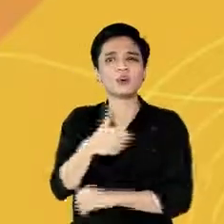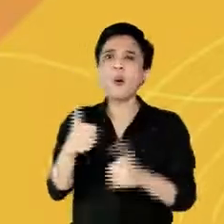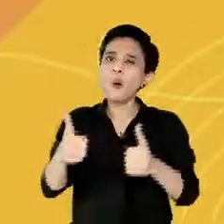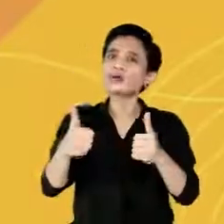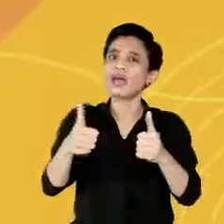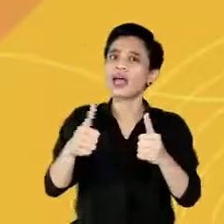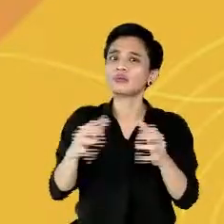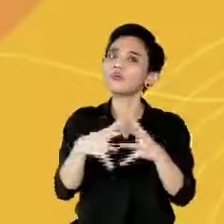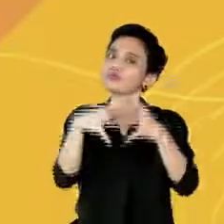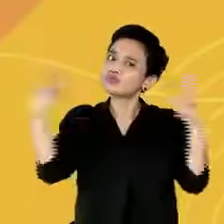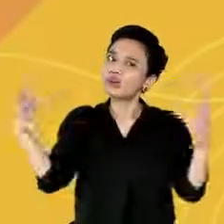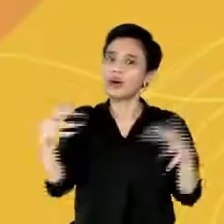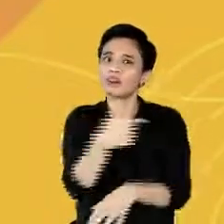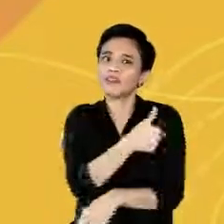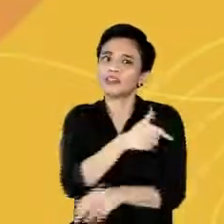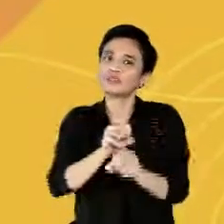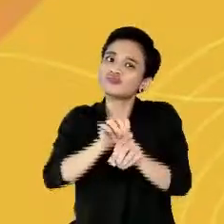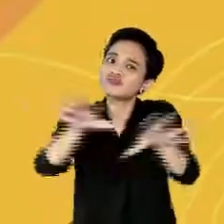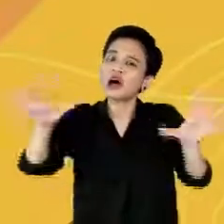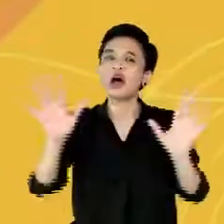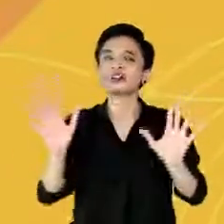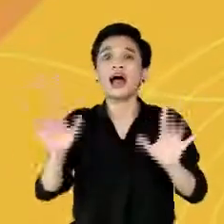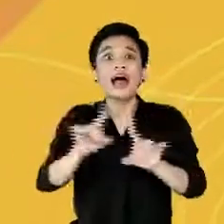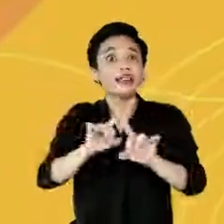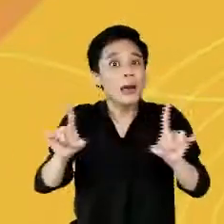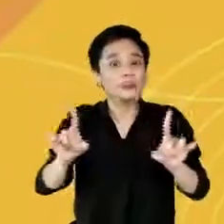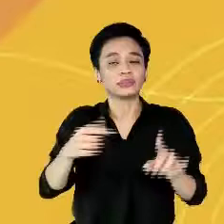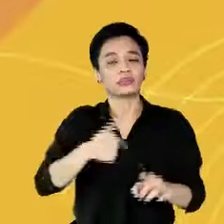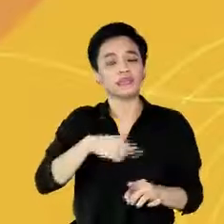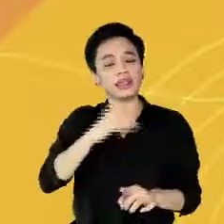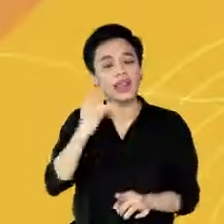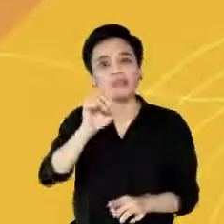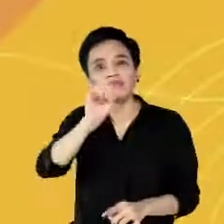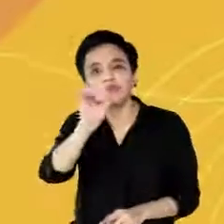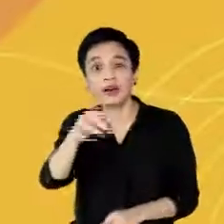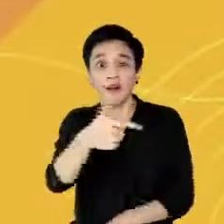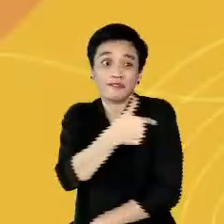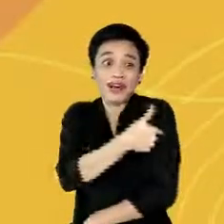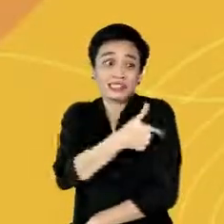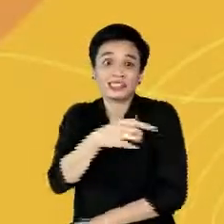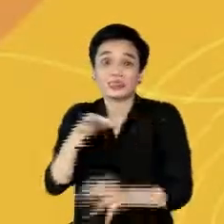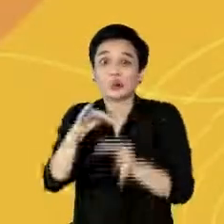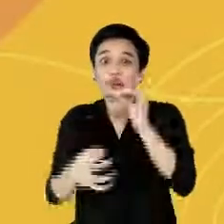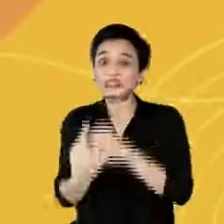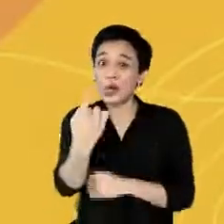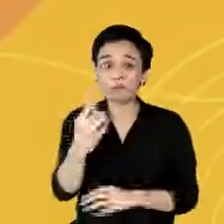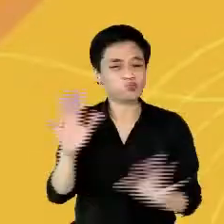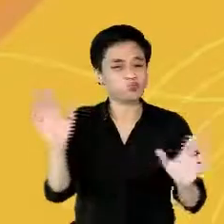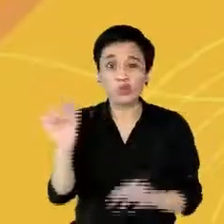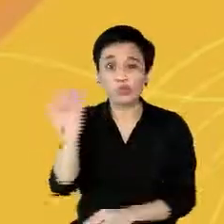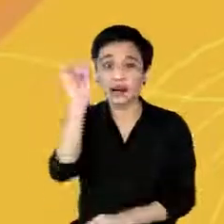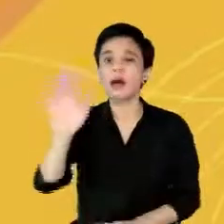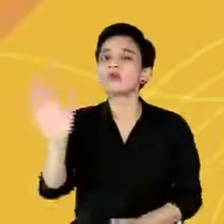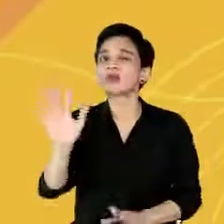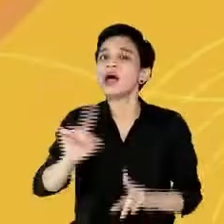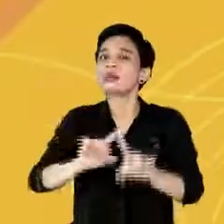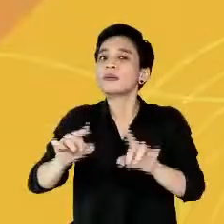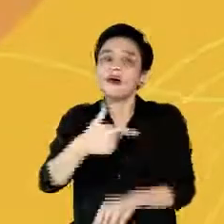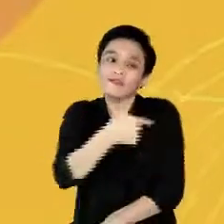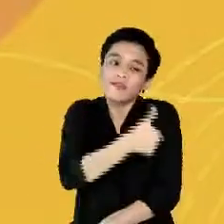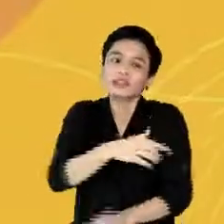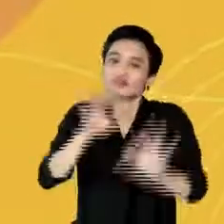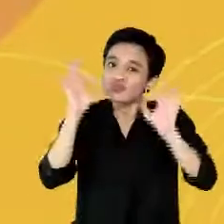bagus tetapi tetap pesankan vaksinasi bukan satu-satunya cara adalah dengan menetapkan